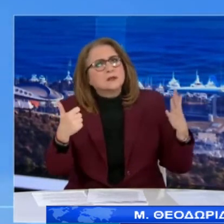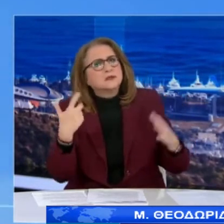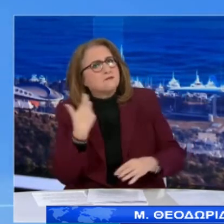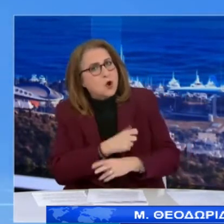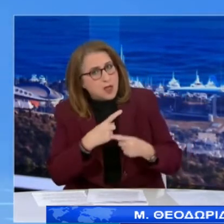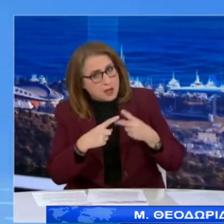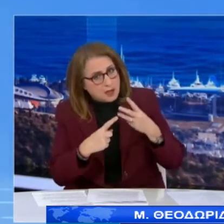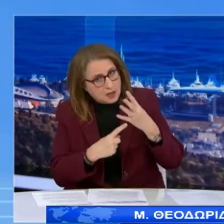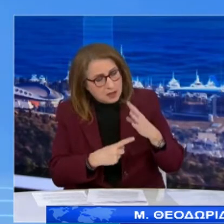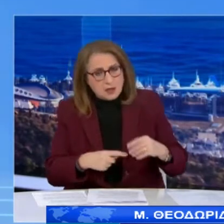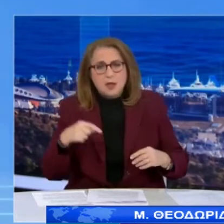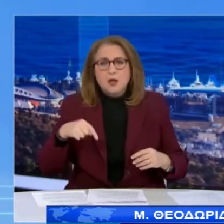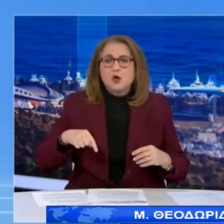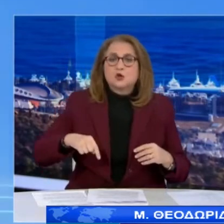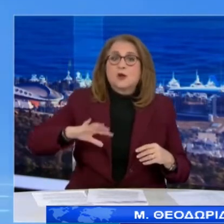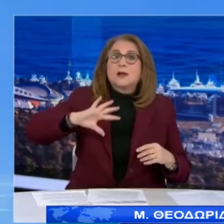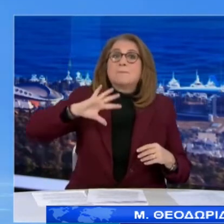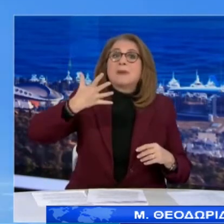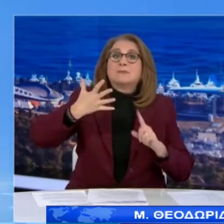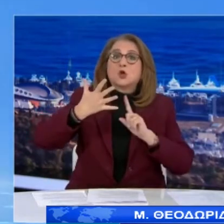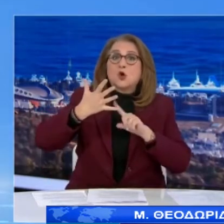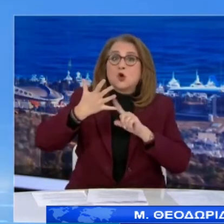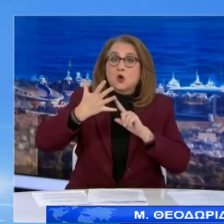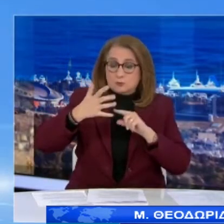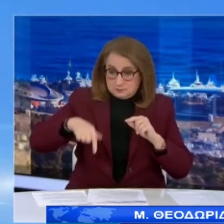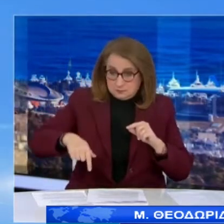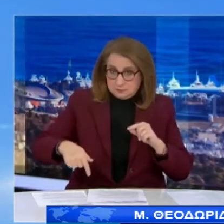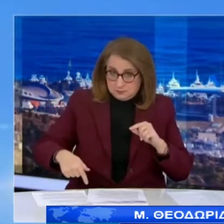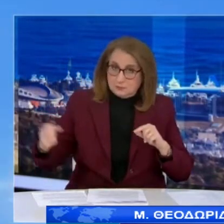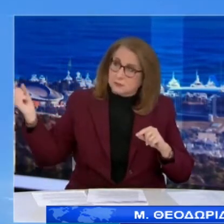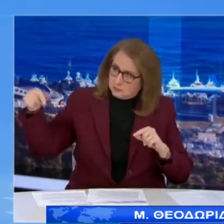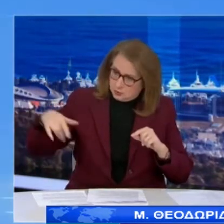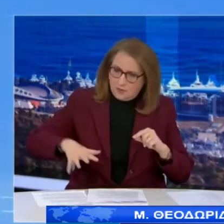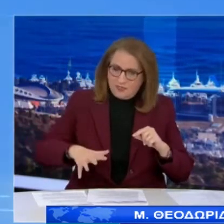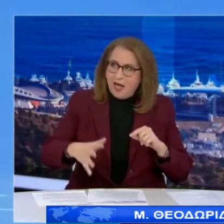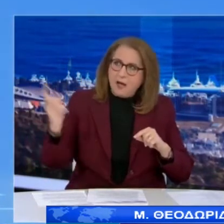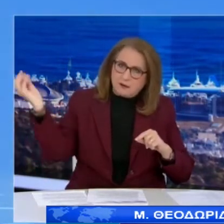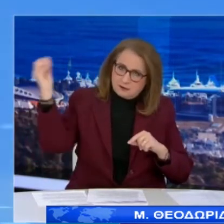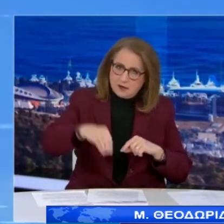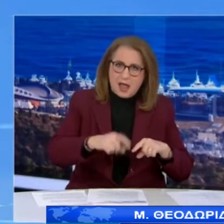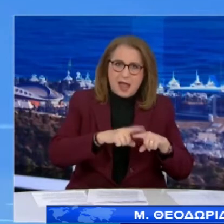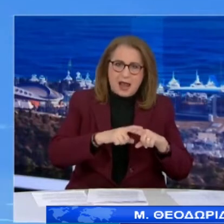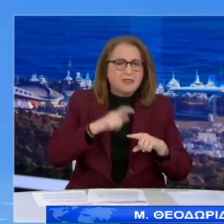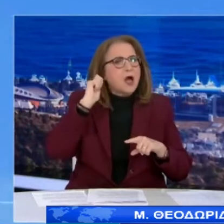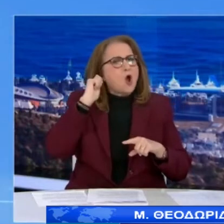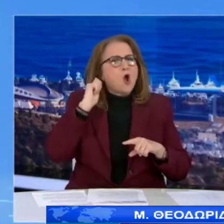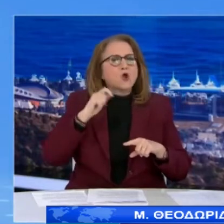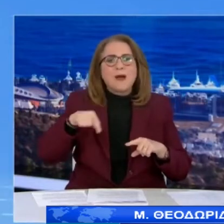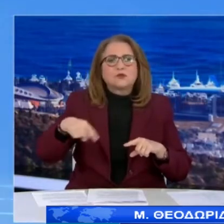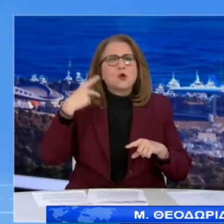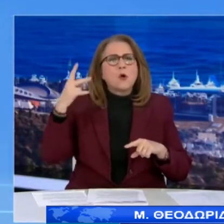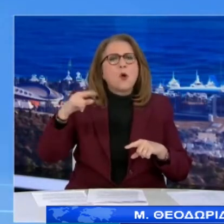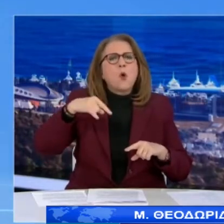Φαρμάκων το 5ο κατά σειρά εμβόλιο που σε λίγες ημέρες θα είναι και στη χώρα μας και είναι το πρωτεϊνικό